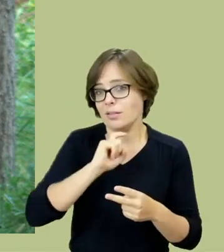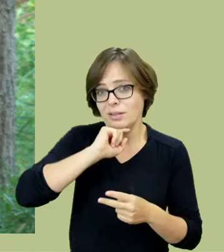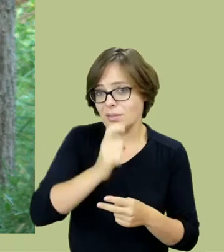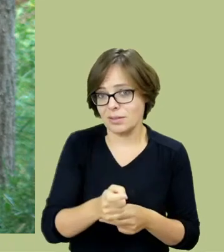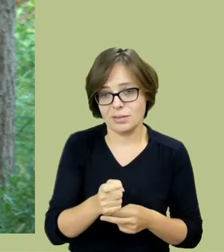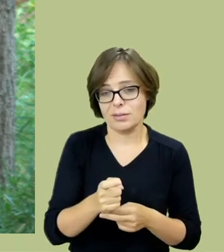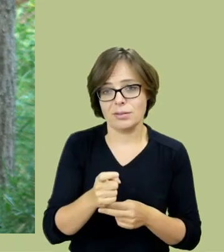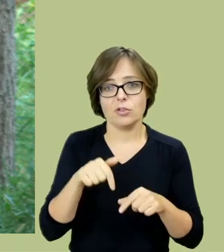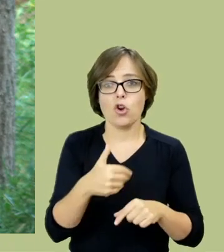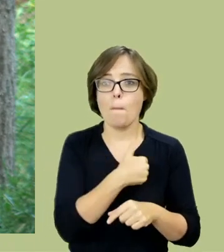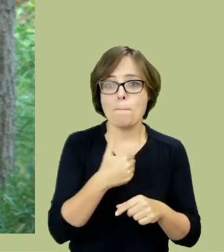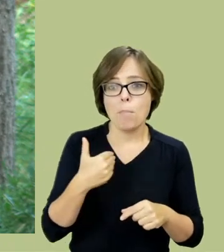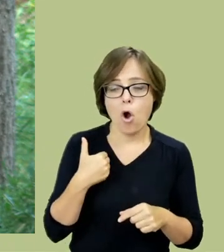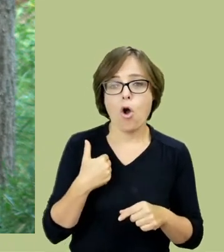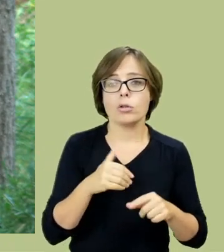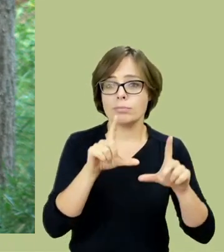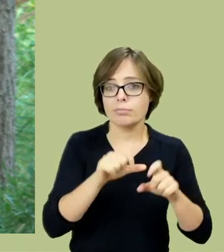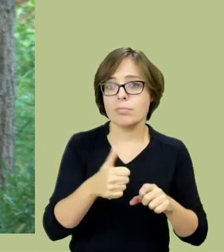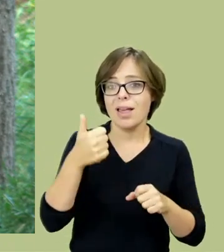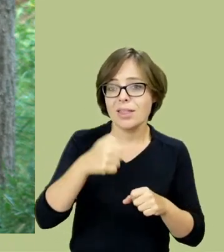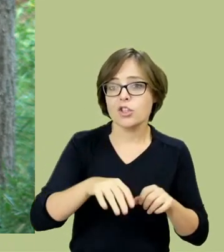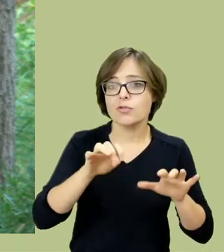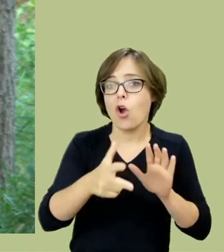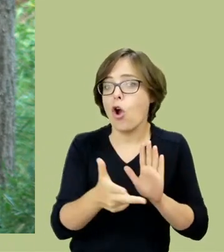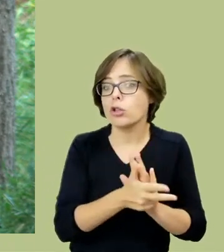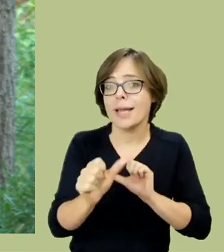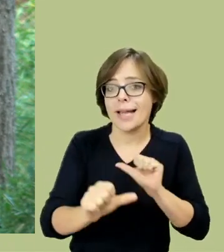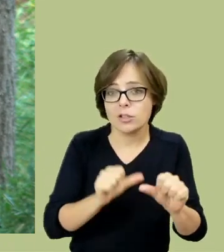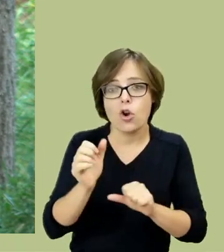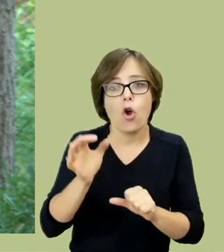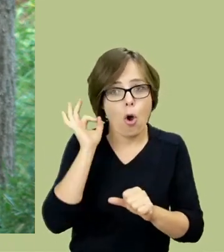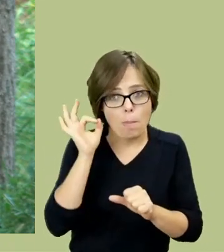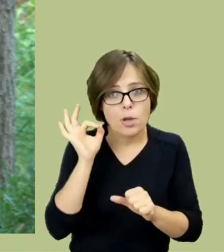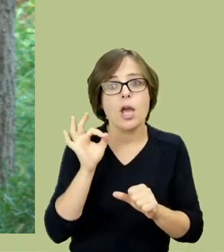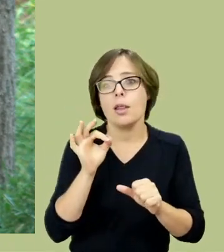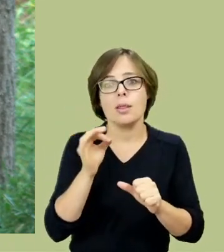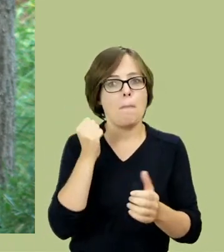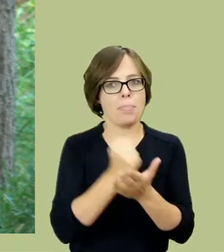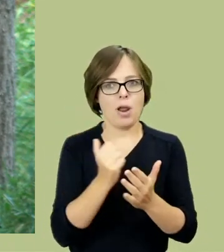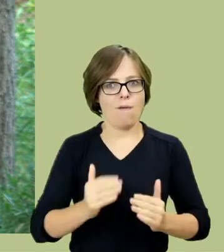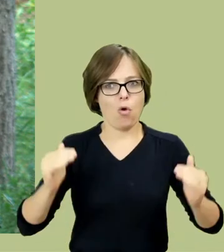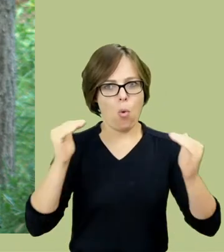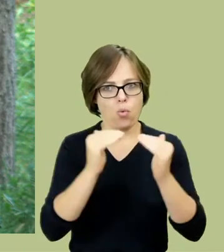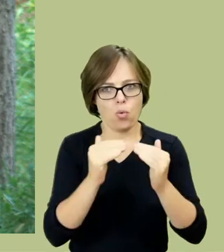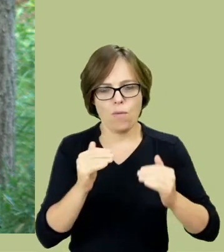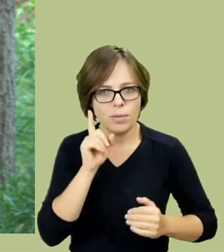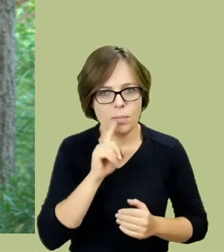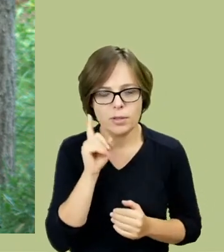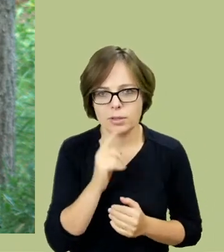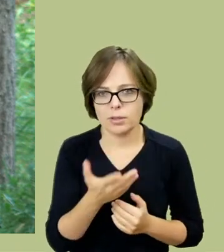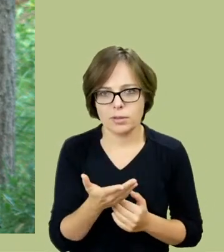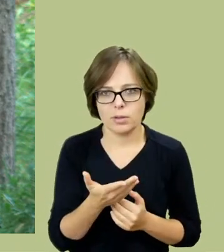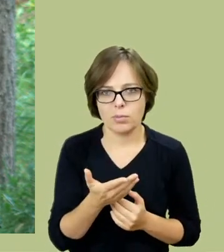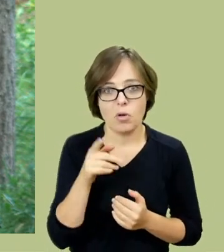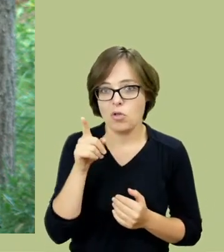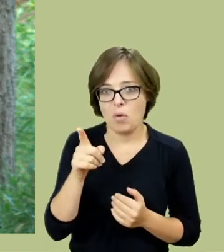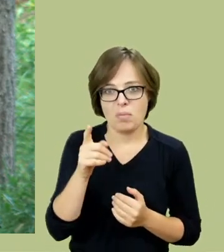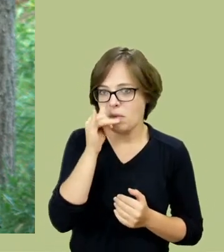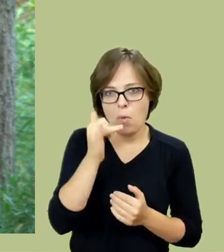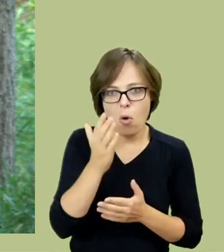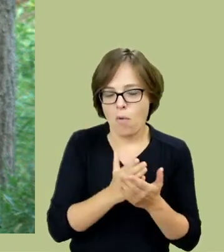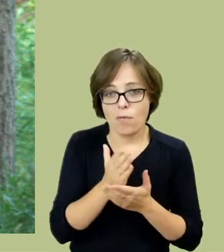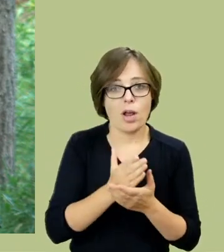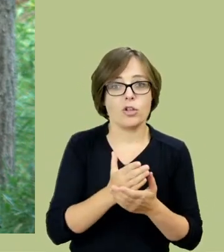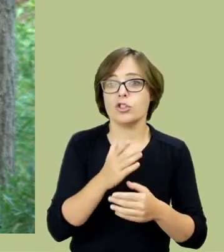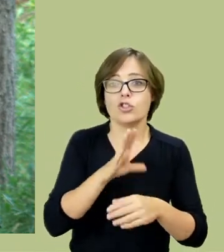Polsce od 1918 roku kobiety mają równe prawa. Tego jeszcze ani w Szwecji, a we Francji